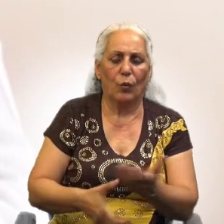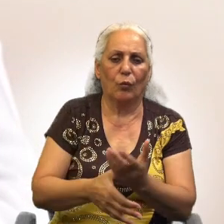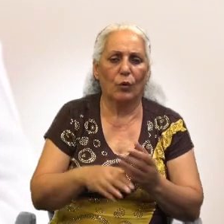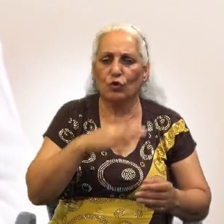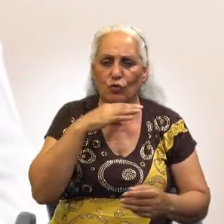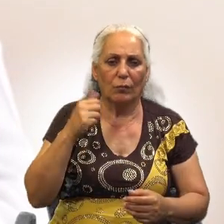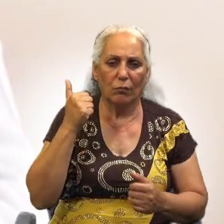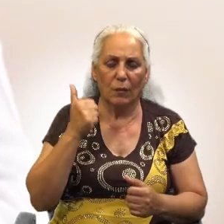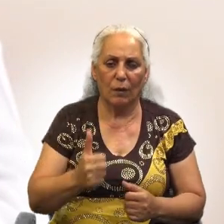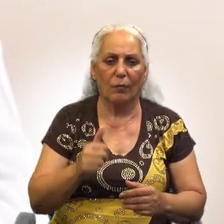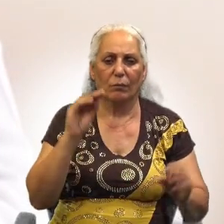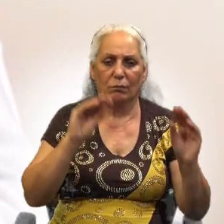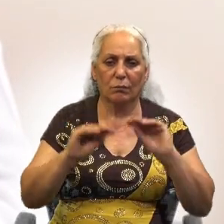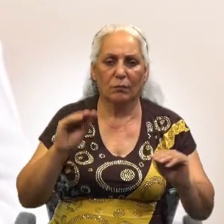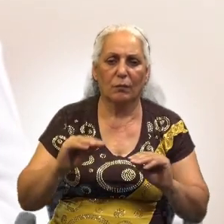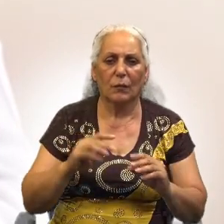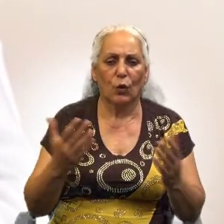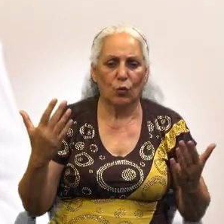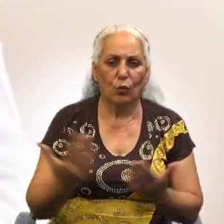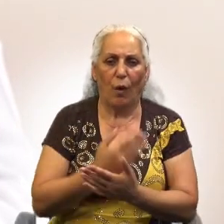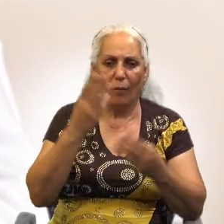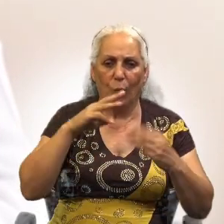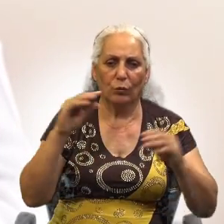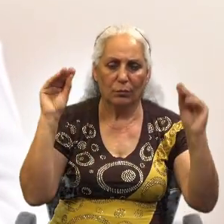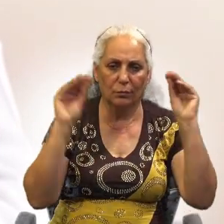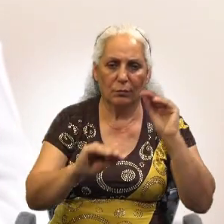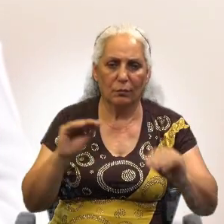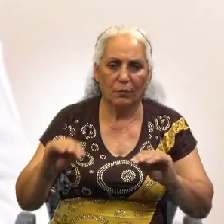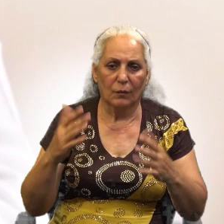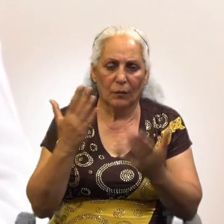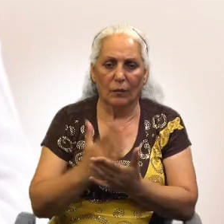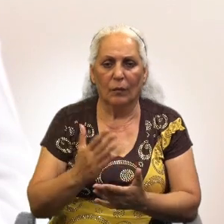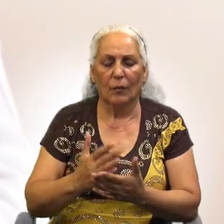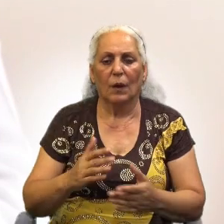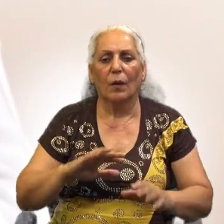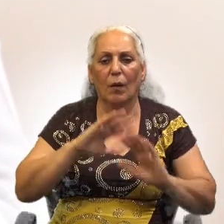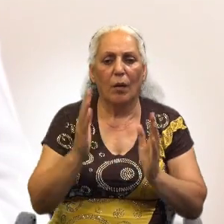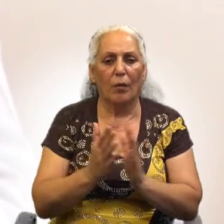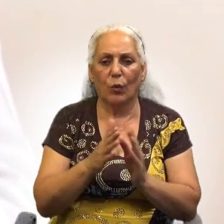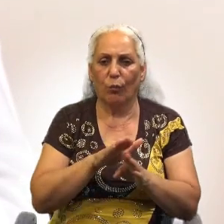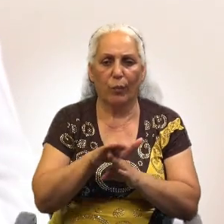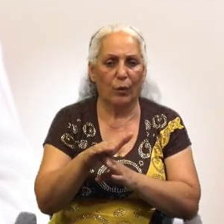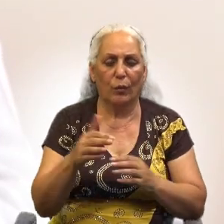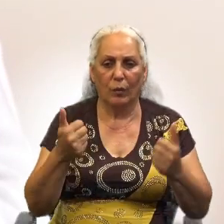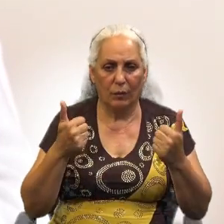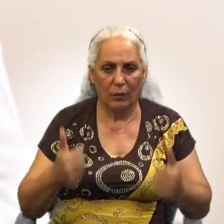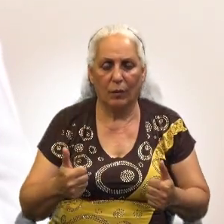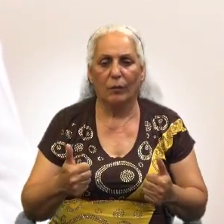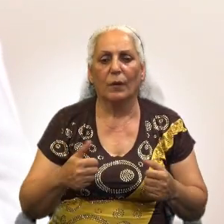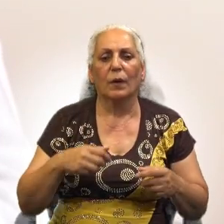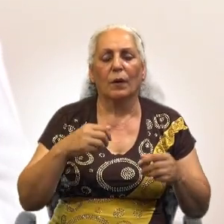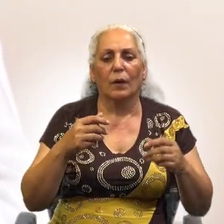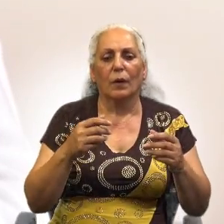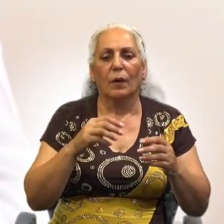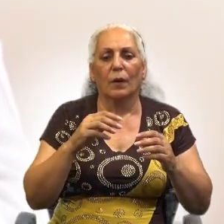լավ, վերջին խոսքով գործիքային, ապարատուրային, լաբորատորիաները հագեցված եւ այստեղ եւ Երևանում